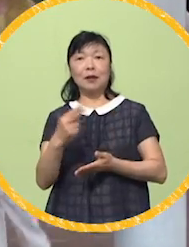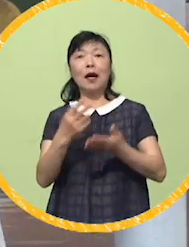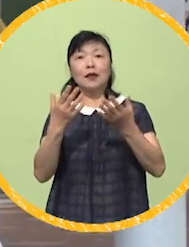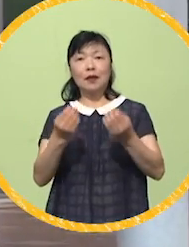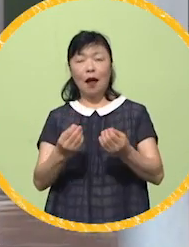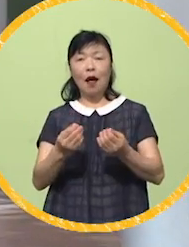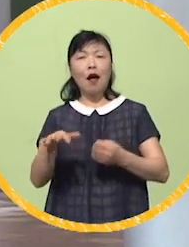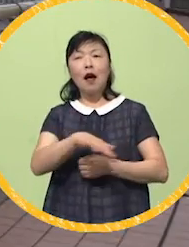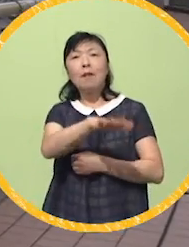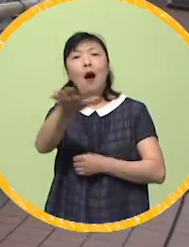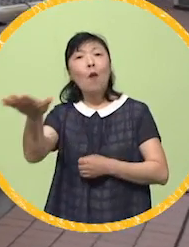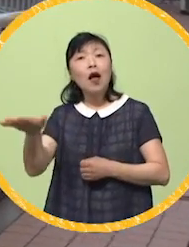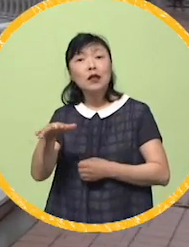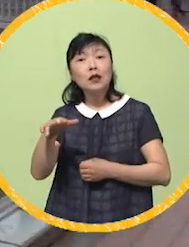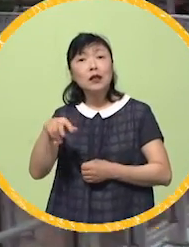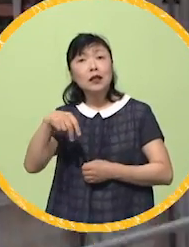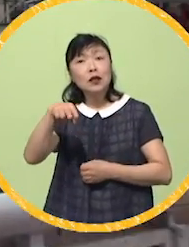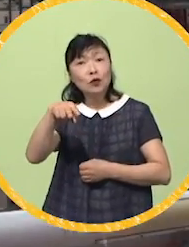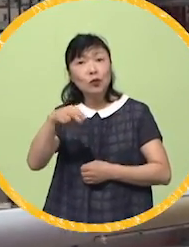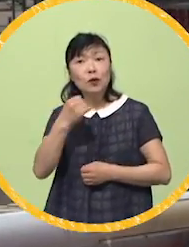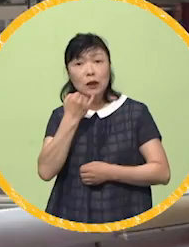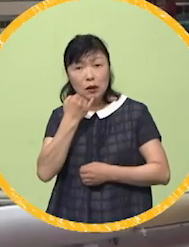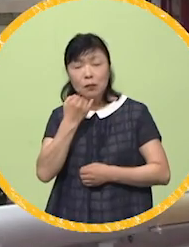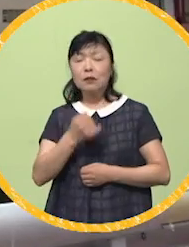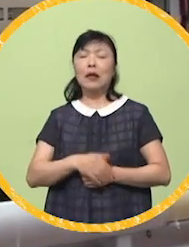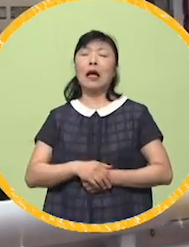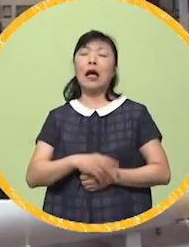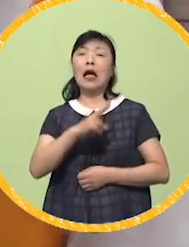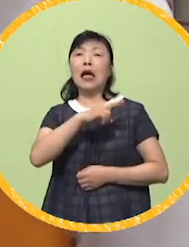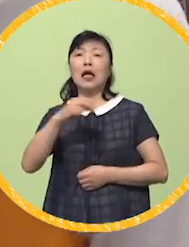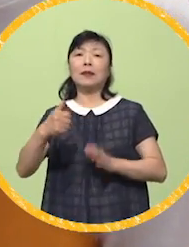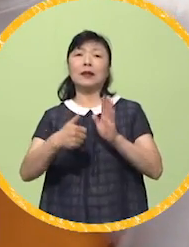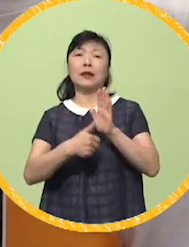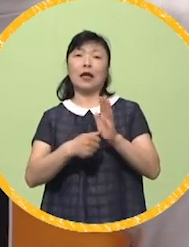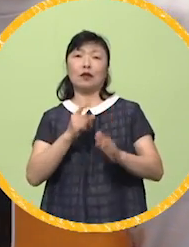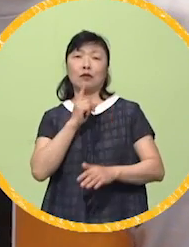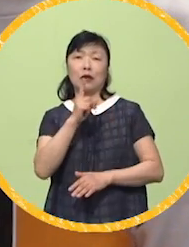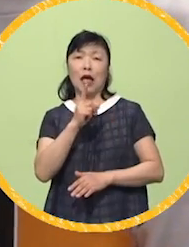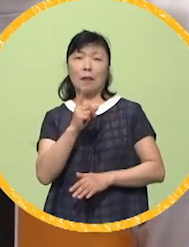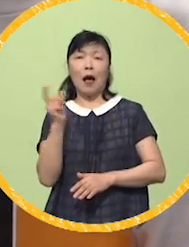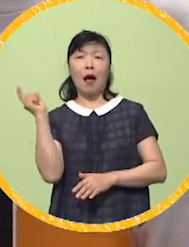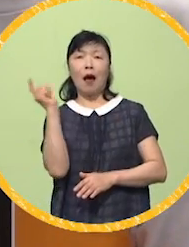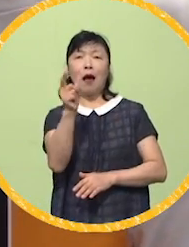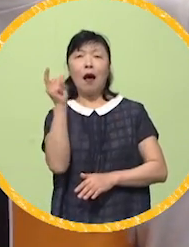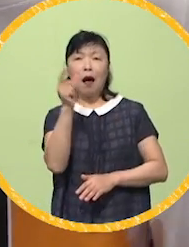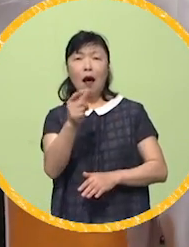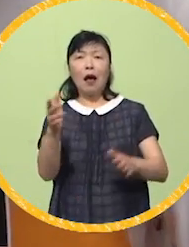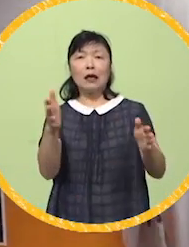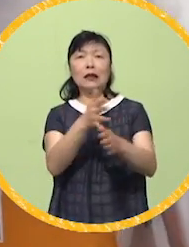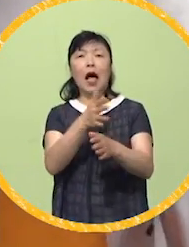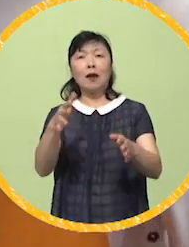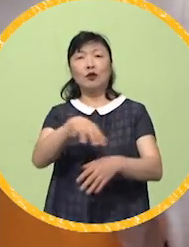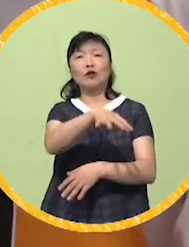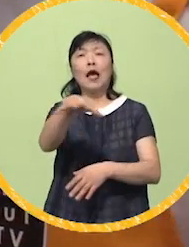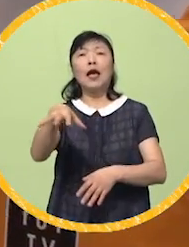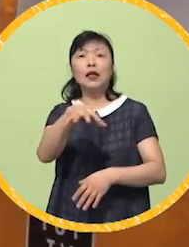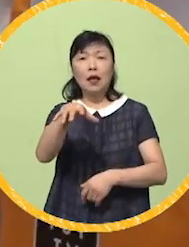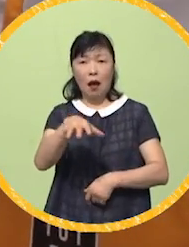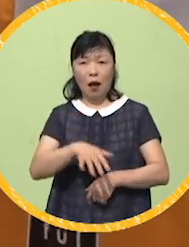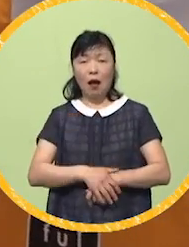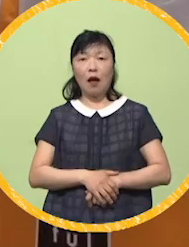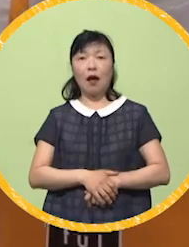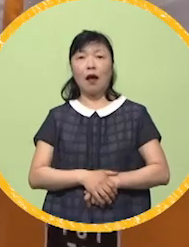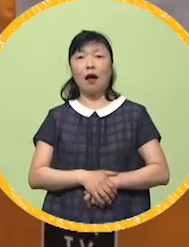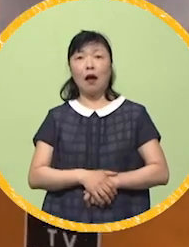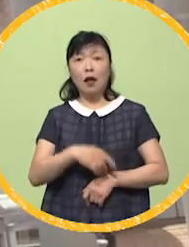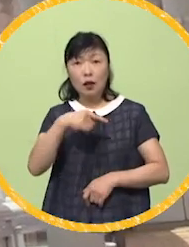名駅周辺行こうと思ってますけど、よろしいですか。じゃあ 海老名といえば、うん、サービスエリアなんじゃないかな。 え、お前海老名サービスエリ